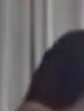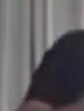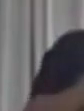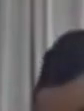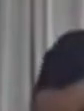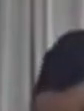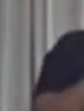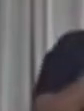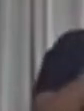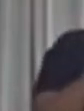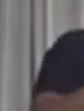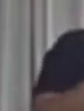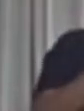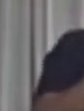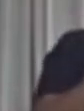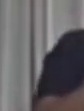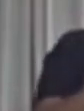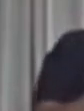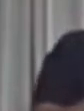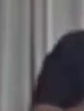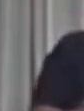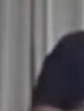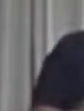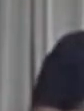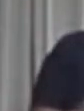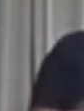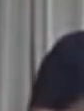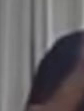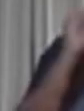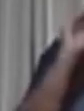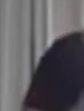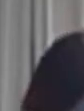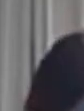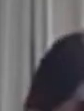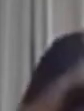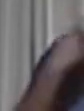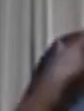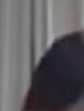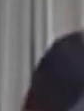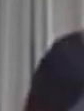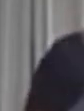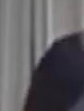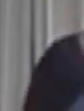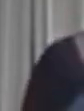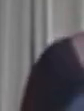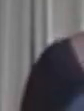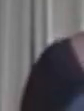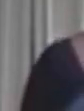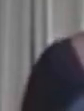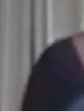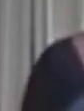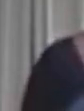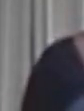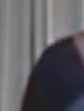ஒரே நாடு ஒரே சட்டம் என்ற செயலணி ஒன்றை கொண்டு வருவதற்காக உயிர்த்த ஞாயிறு தாக்குதலின் பிரதான சூத்திரதாரி அல்லாஹ் என கூறிய ஞானசார